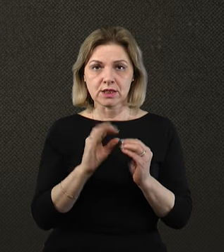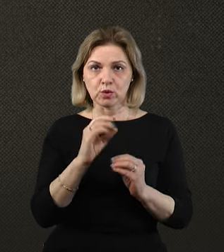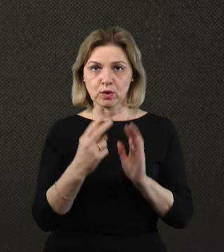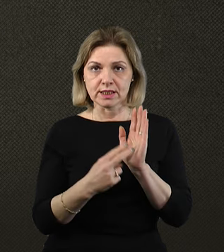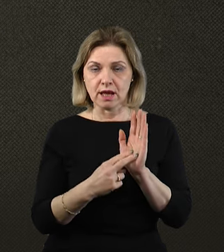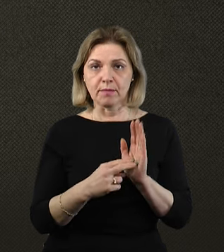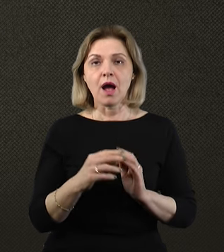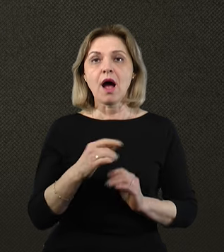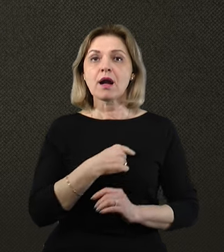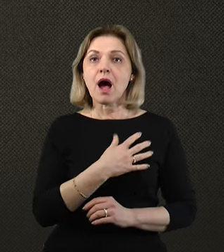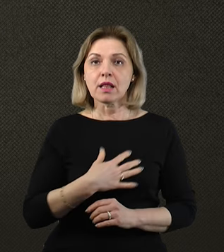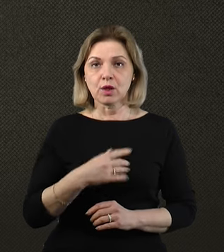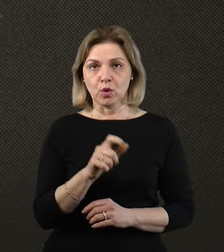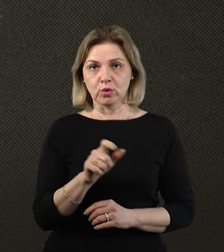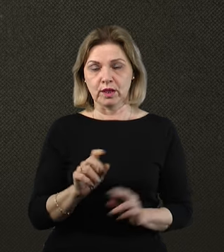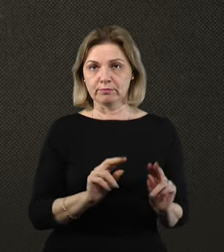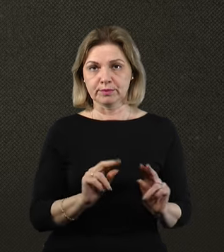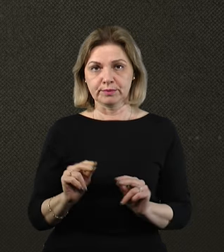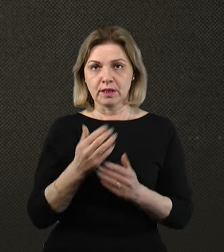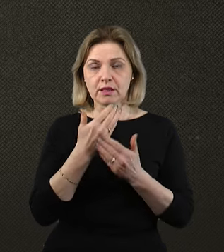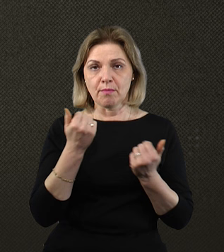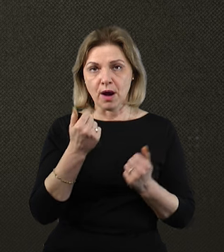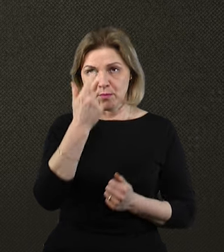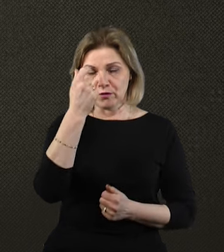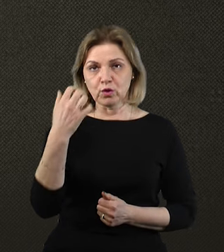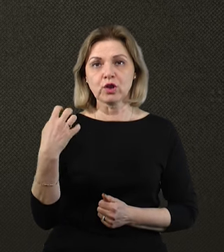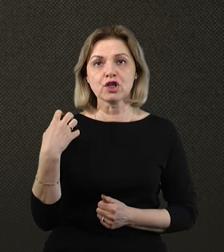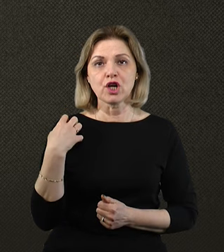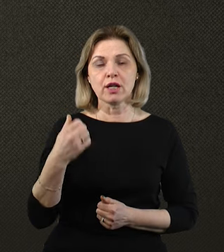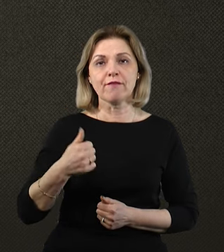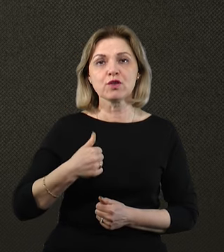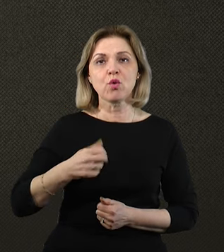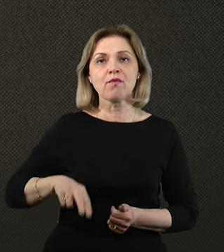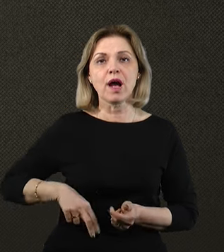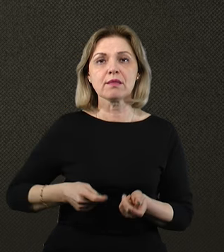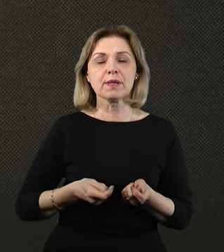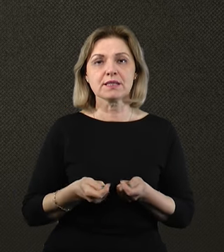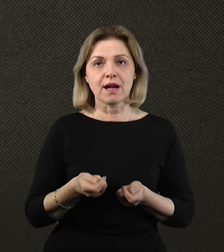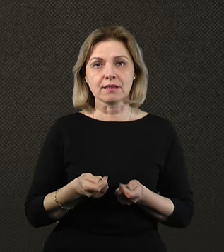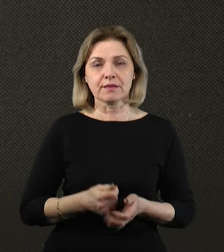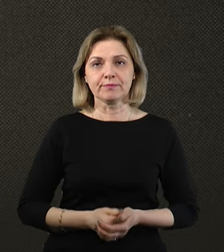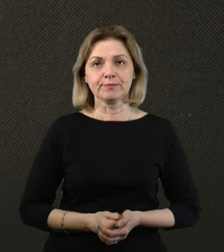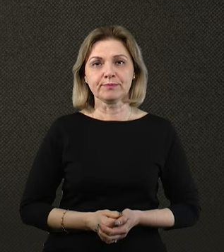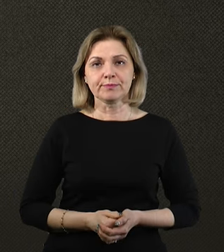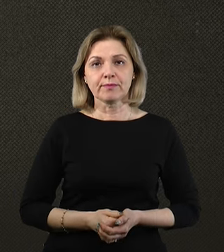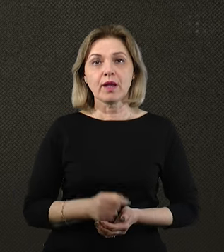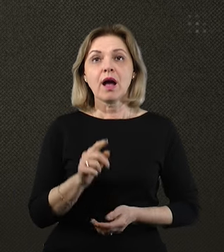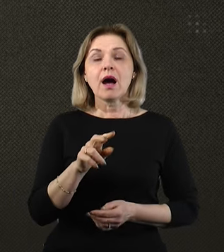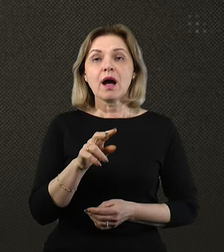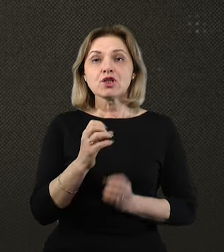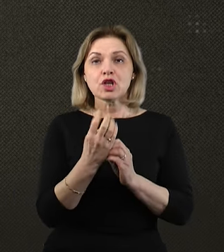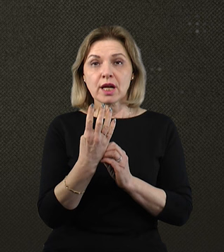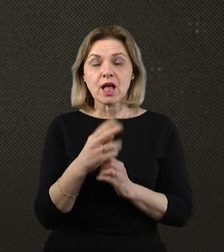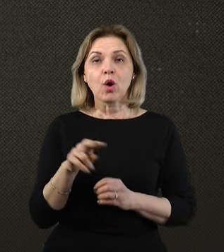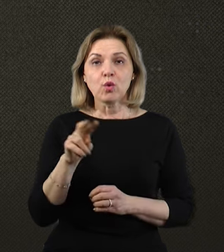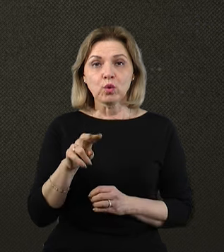10:07. Поранених людей немає. Про це повідомив начальник Миколаївської обласної військової адміністрації Віталій Кім у Телеграм. Того